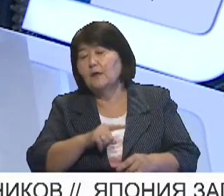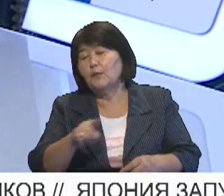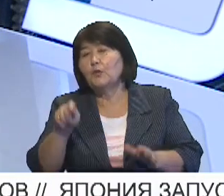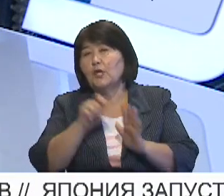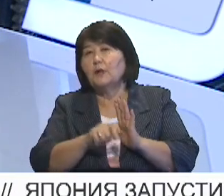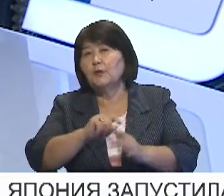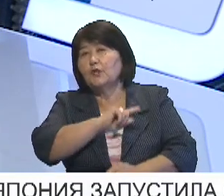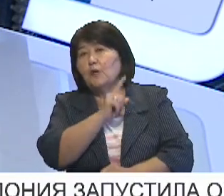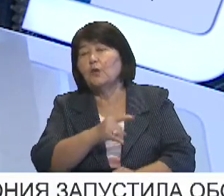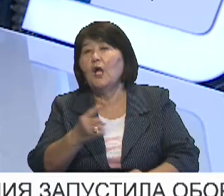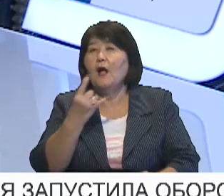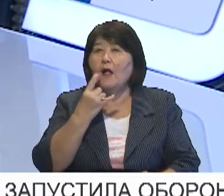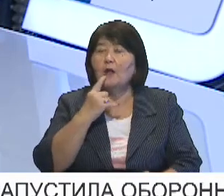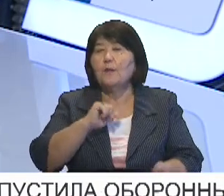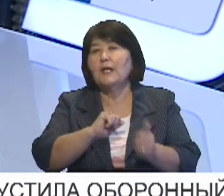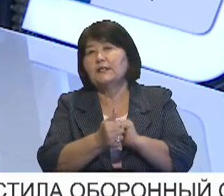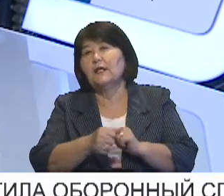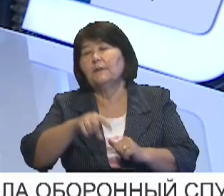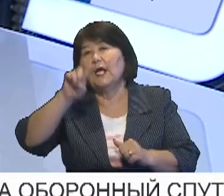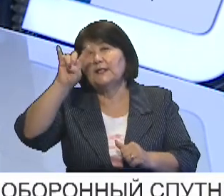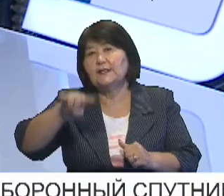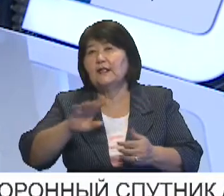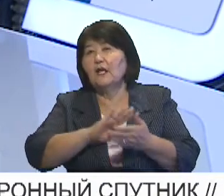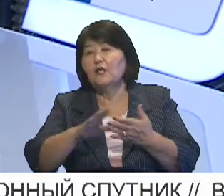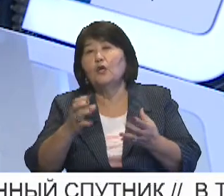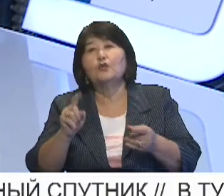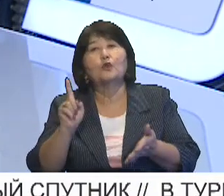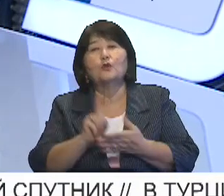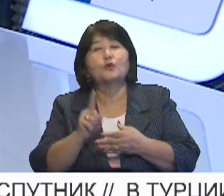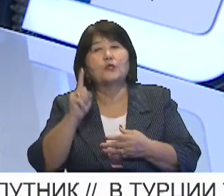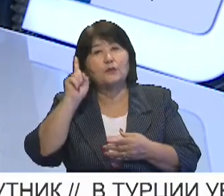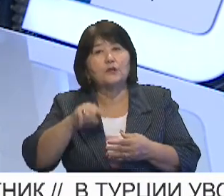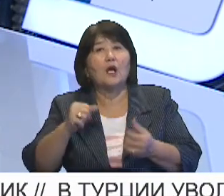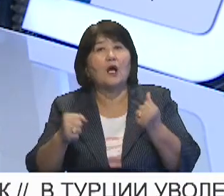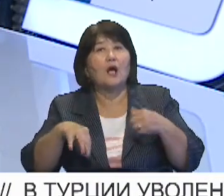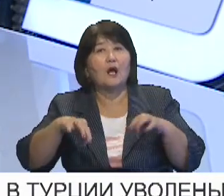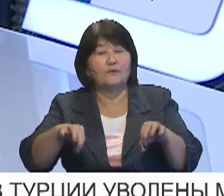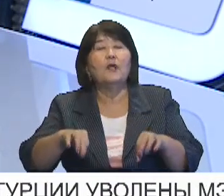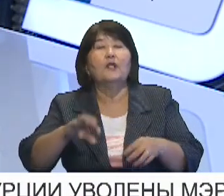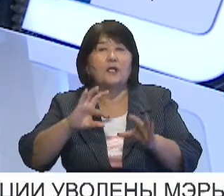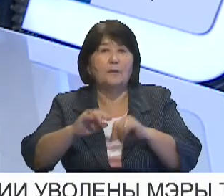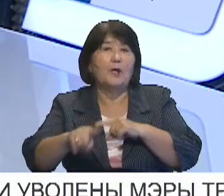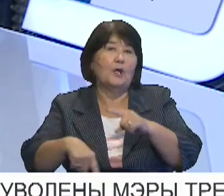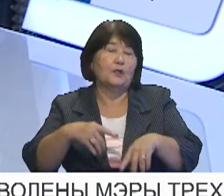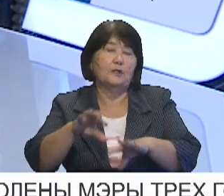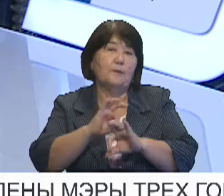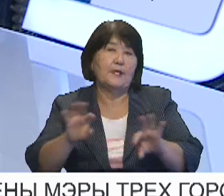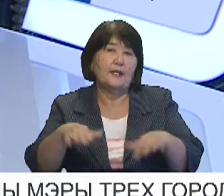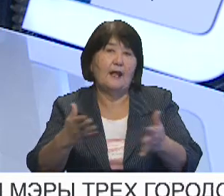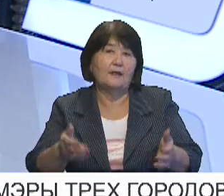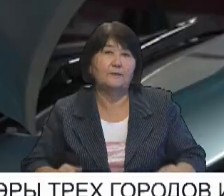проверки мощности аккумулятора и замены стеклоочистителя. Что еще должен учесть водитель авто? Об этом подробно в нашем следующем